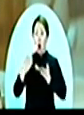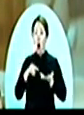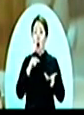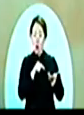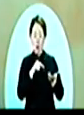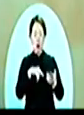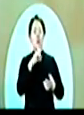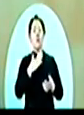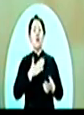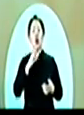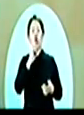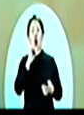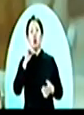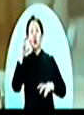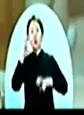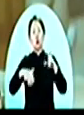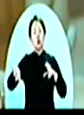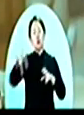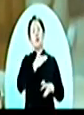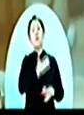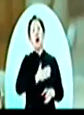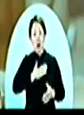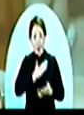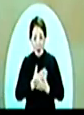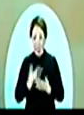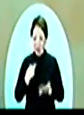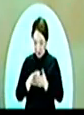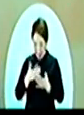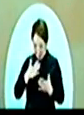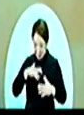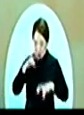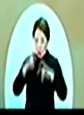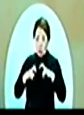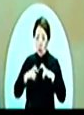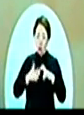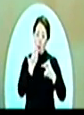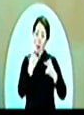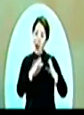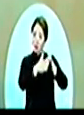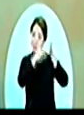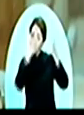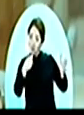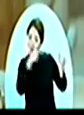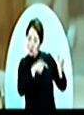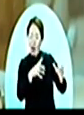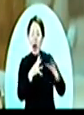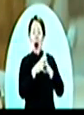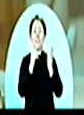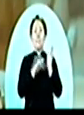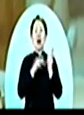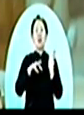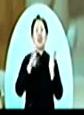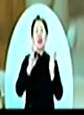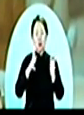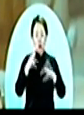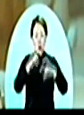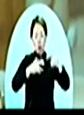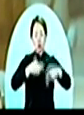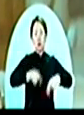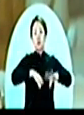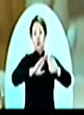үйлдвэрүүд маань одоо баяртай байгаа. Манай үйлдвэрийн хувьд бол одоо үйлдвэрийн байрыг бол одоо 10,000 метр квадрат үйлдвэрийн байр ашиглалтанд